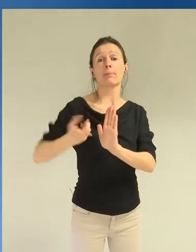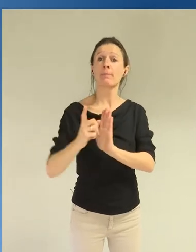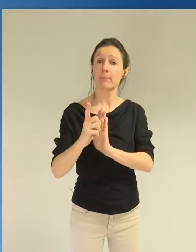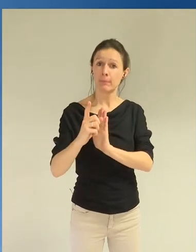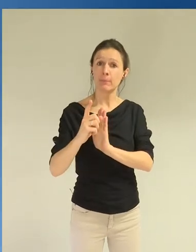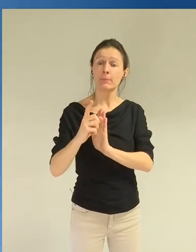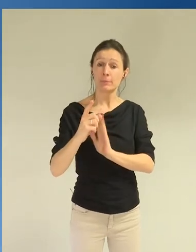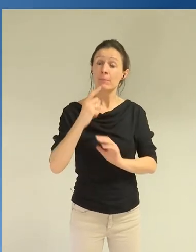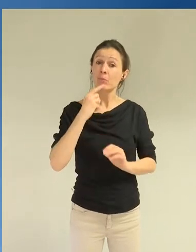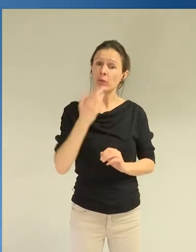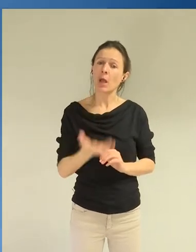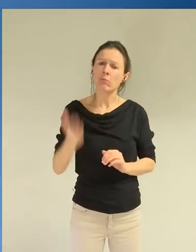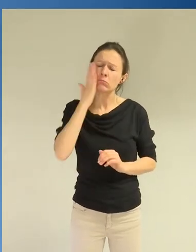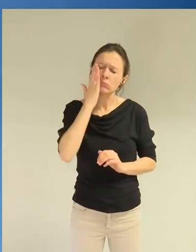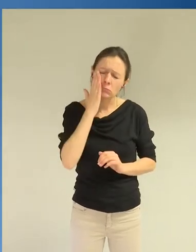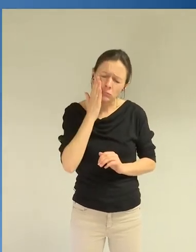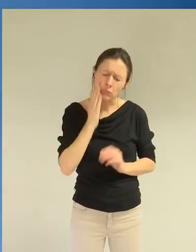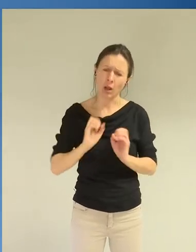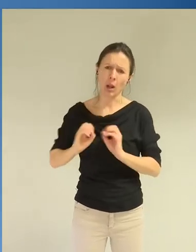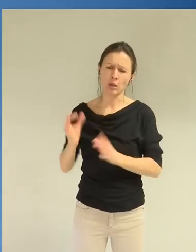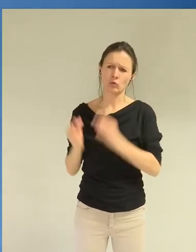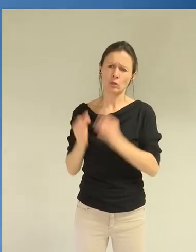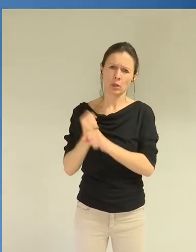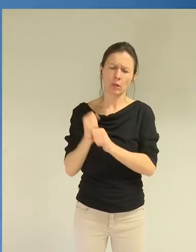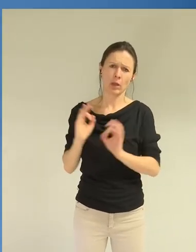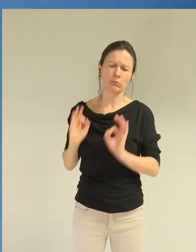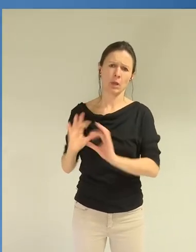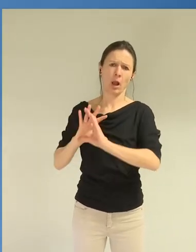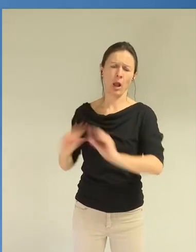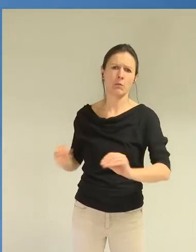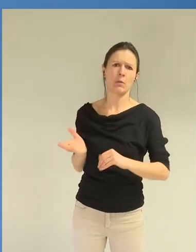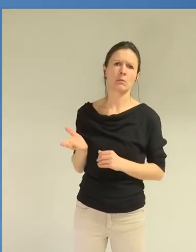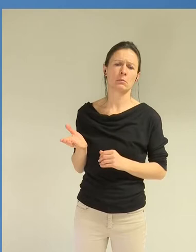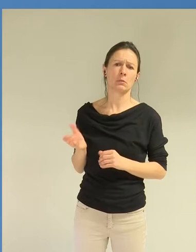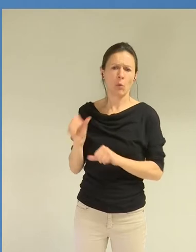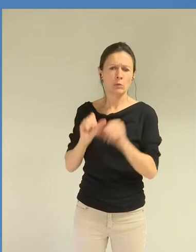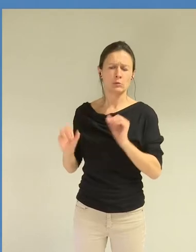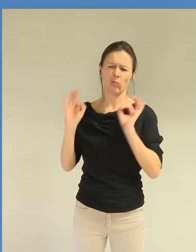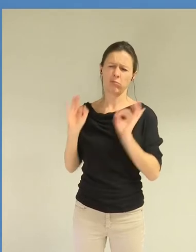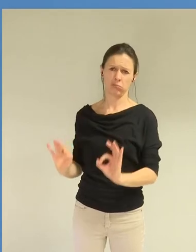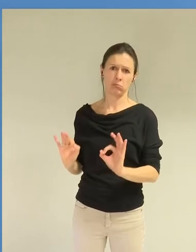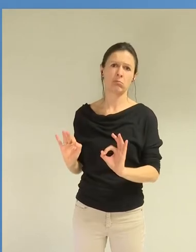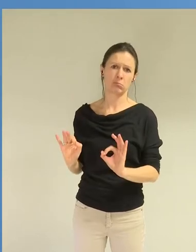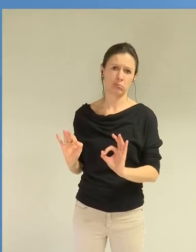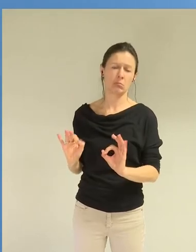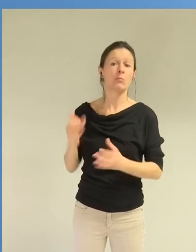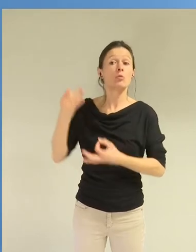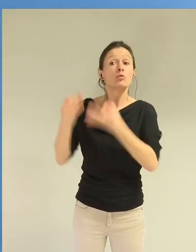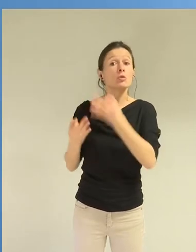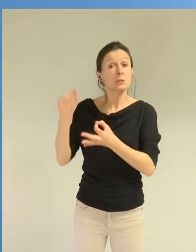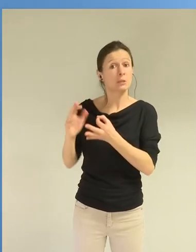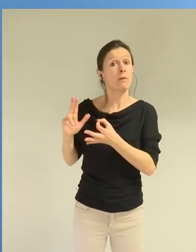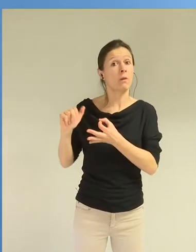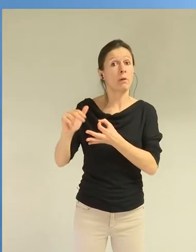tous la sérénité de la justice qui doit pouvoir faire son travail calmement dans les meilleures conditions la décision de justice va être